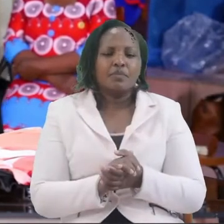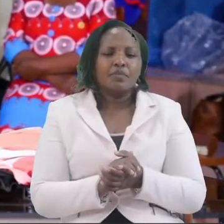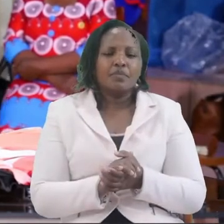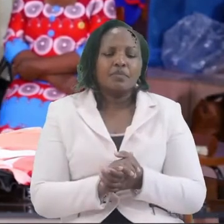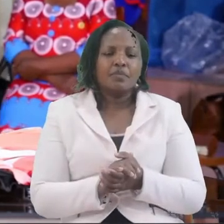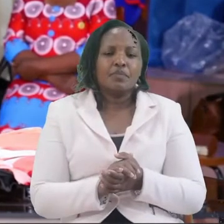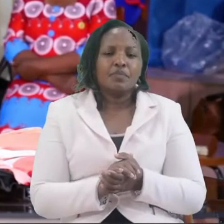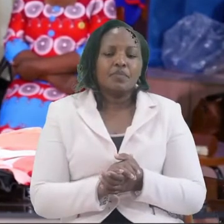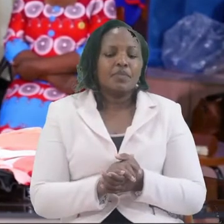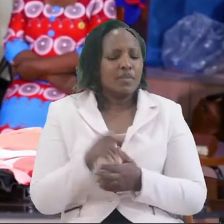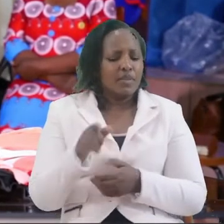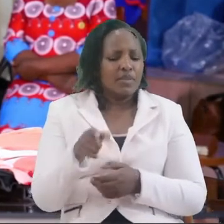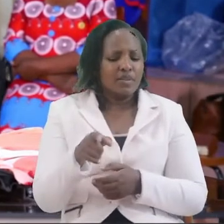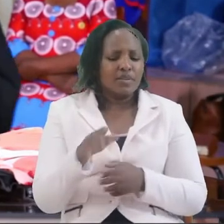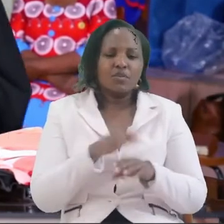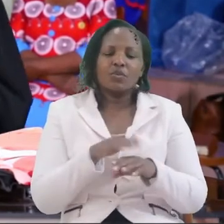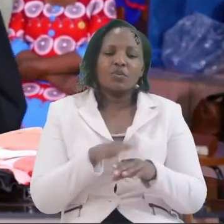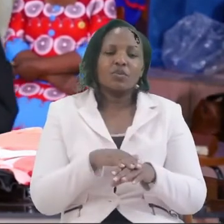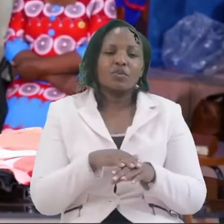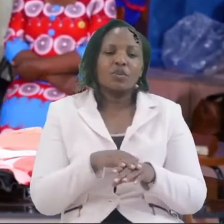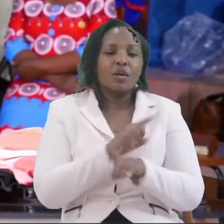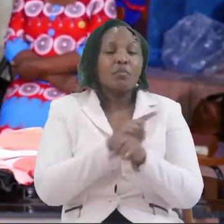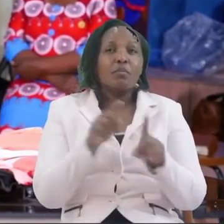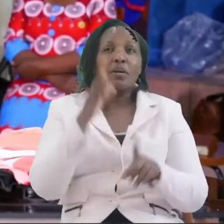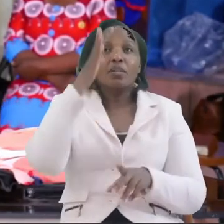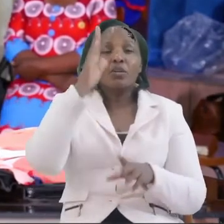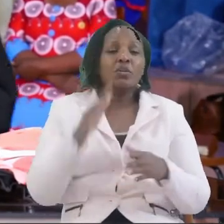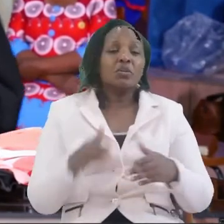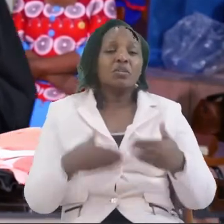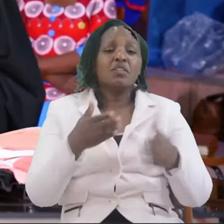Nikaona hii sio mbaya. Na Mungu hakunipatia